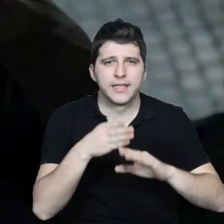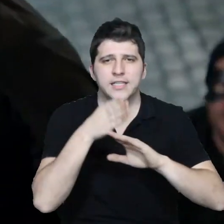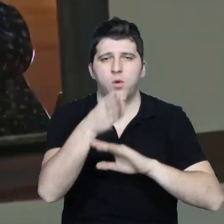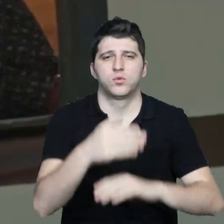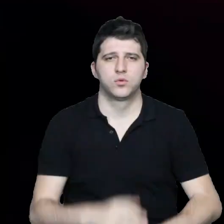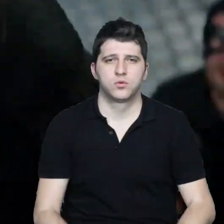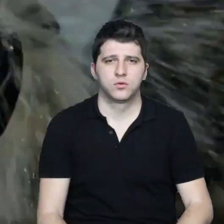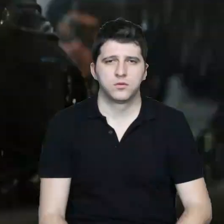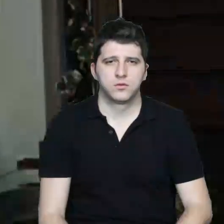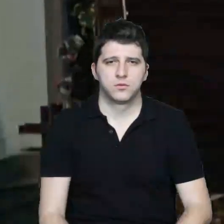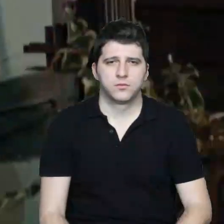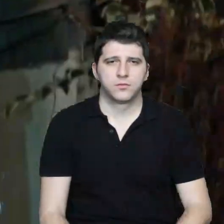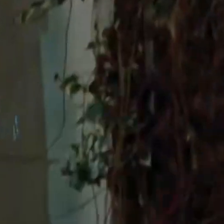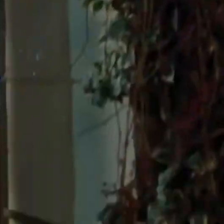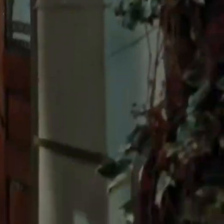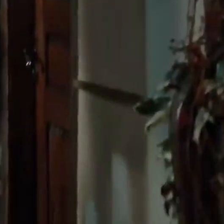süzülüyoruz.